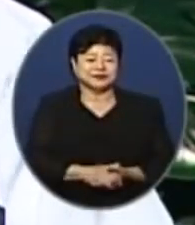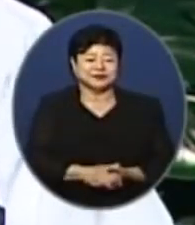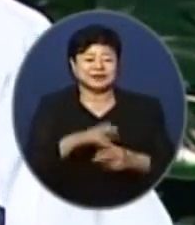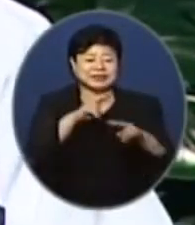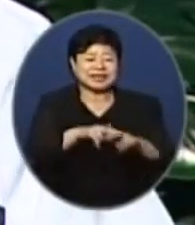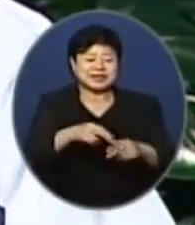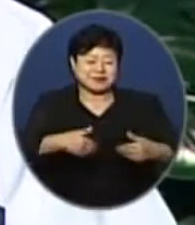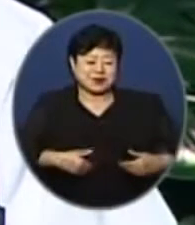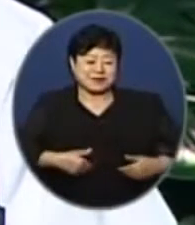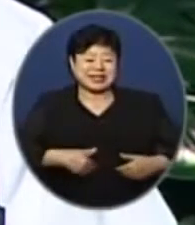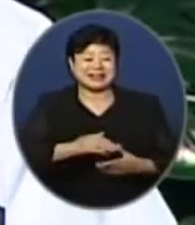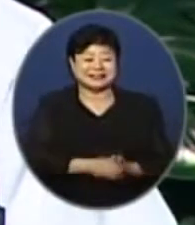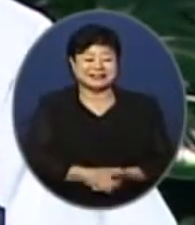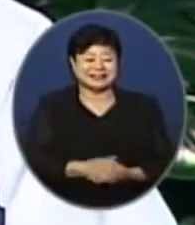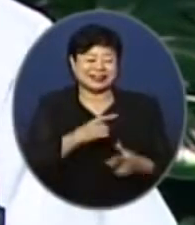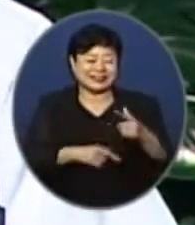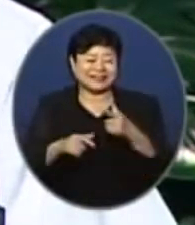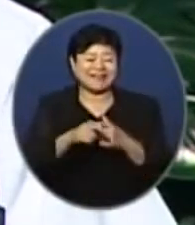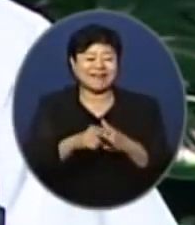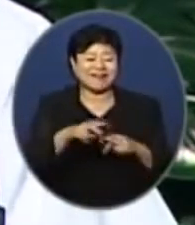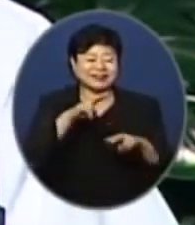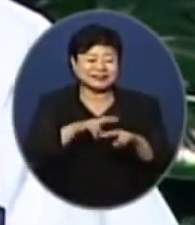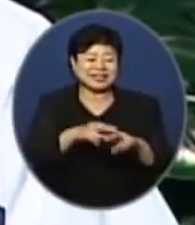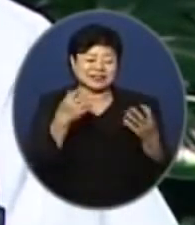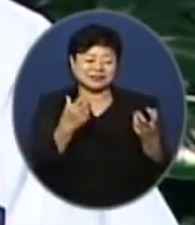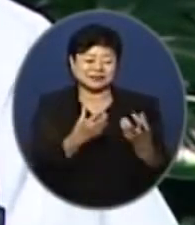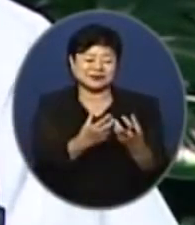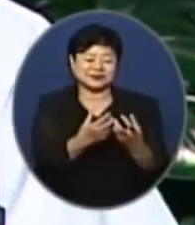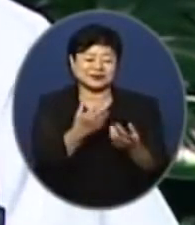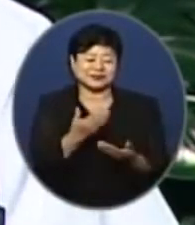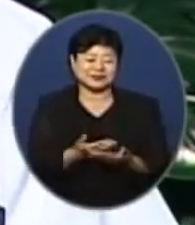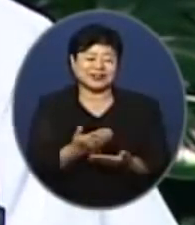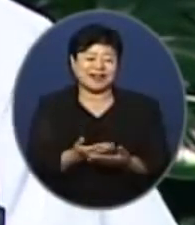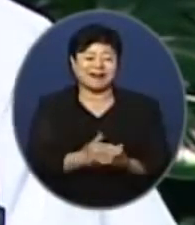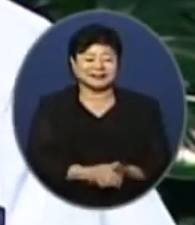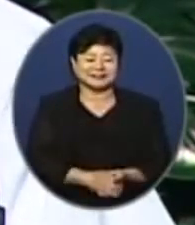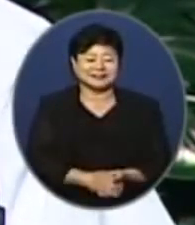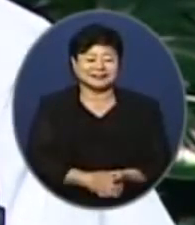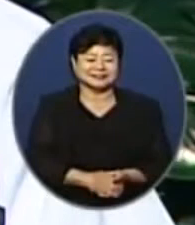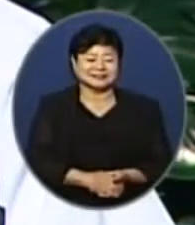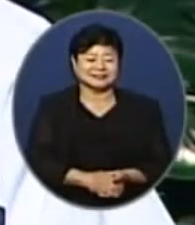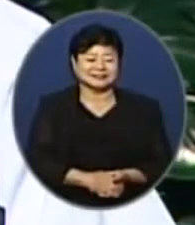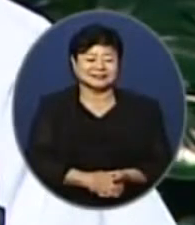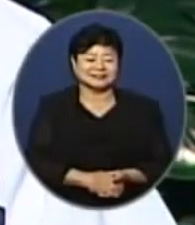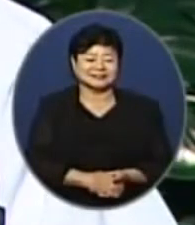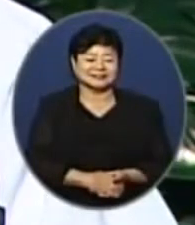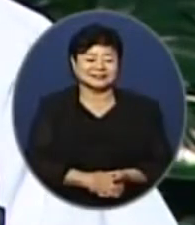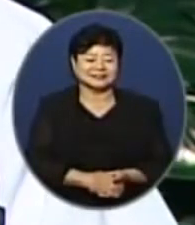자리가 더 필요합니다. 더 자리를 많이 주셔야 되겠습니다.